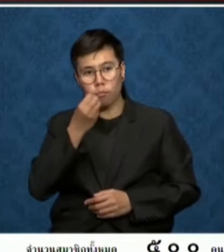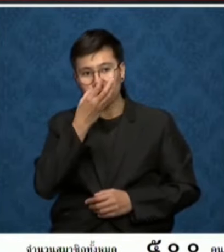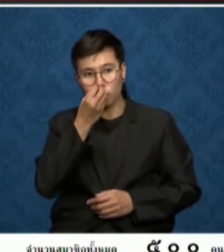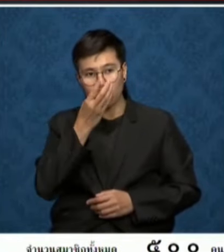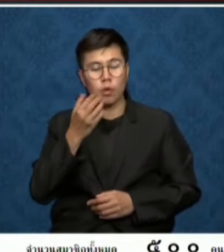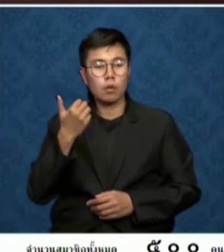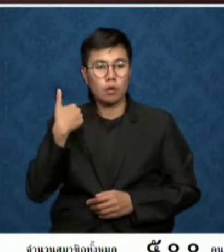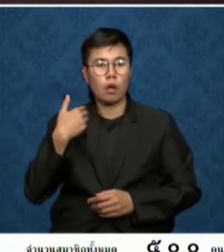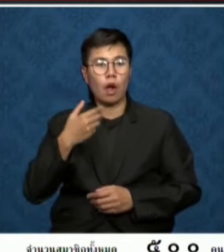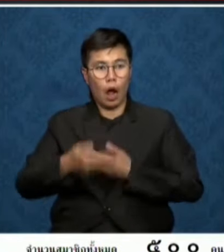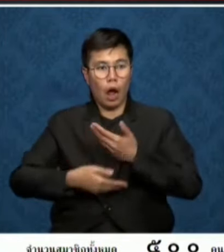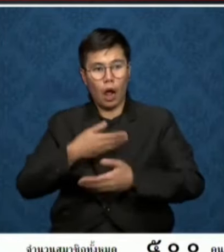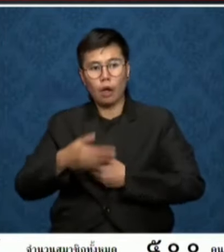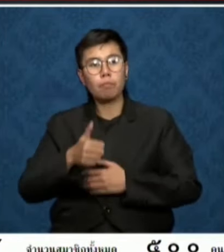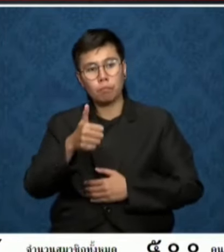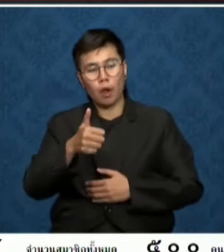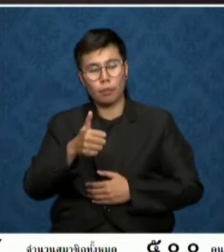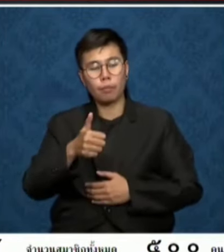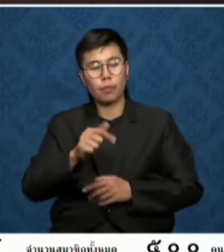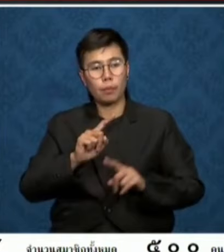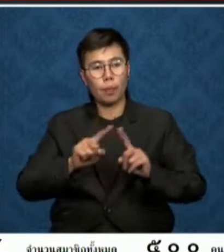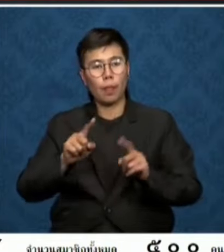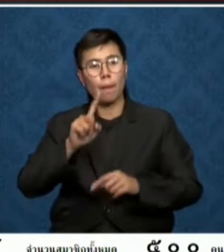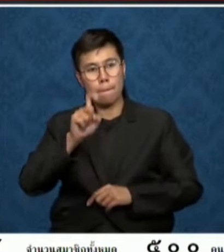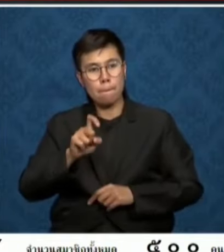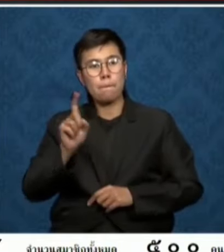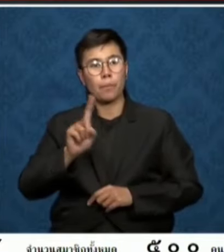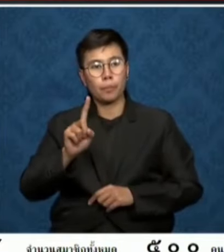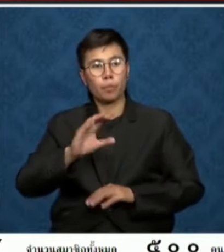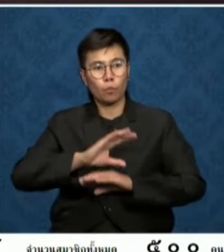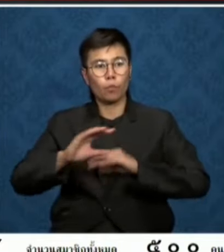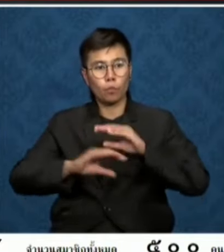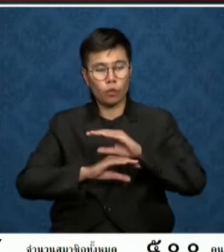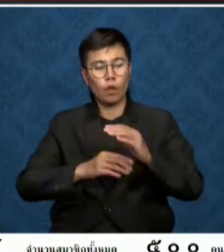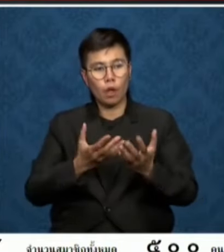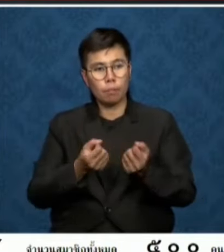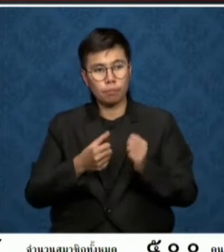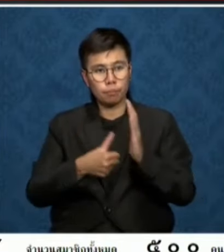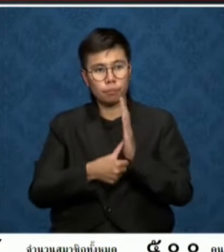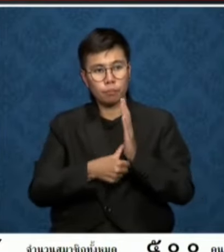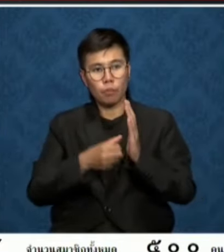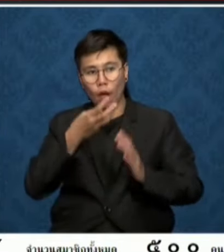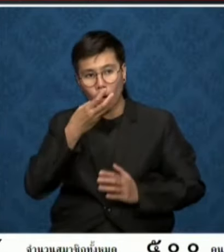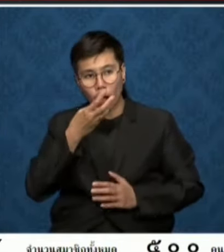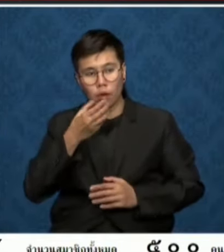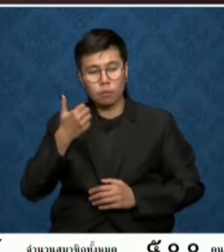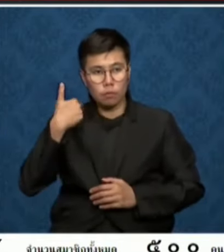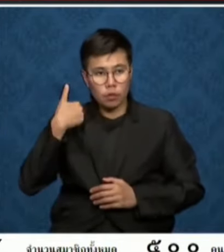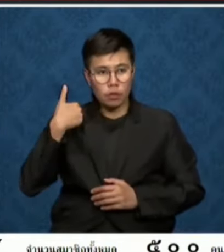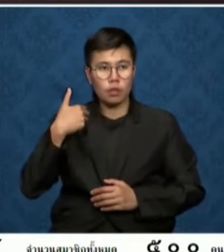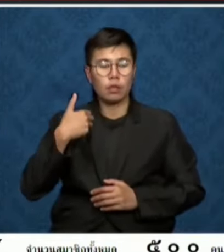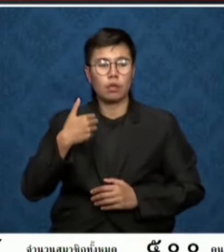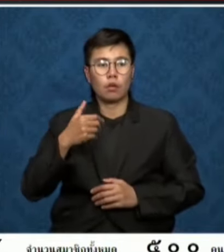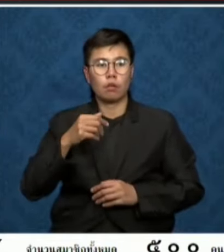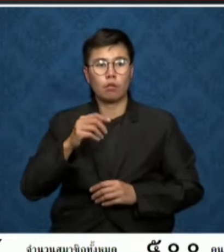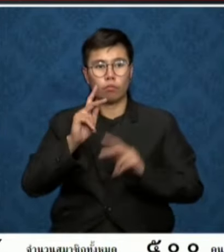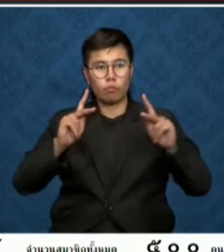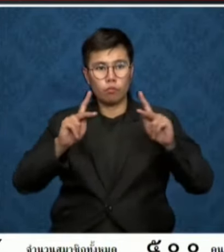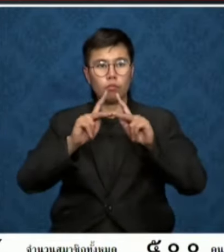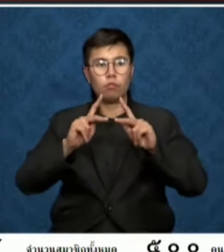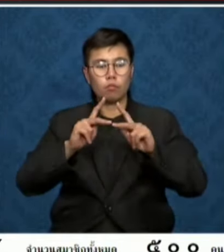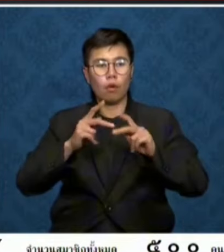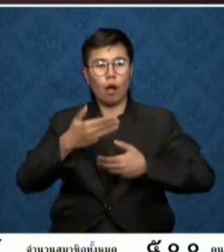ได้ราคาดีนะครับแต่มีข้อเสียอยู่นิดเดียวนะครับในโครงการรับจำนำข้าวก็คือเจ้าหน้าที่ของกรมการค้าต่างประเทศที่ได้